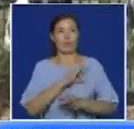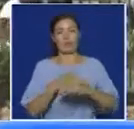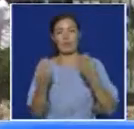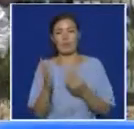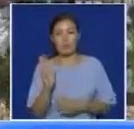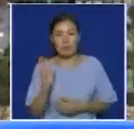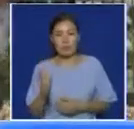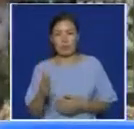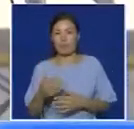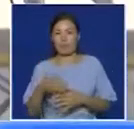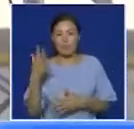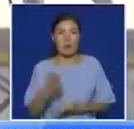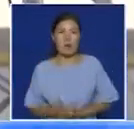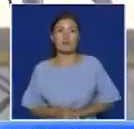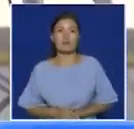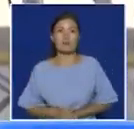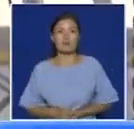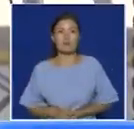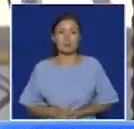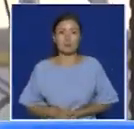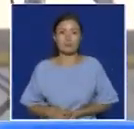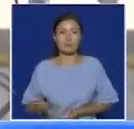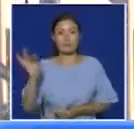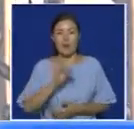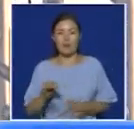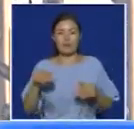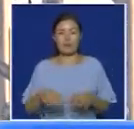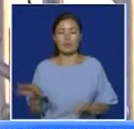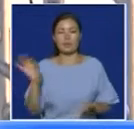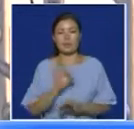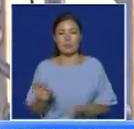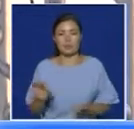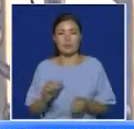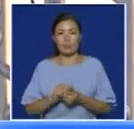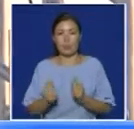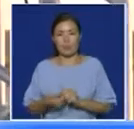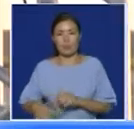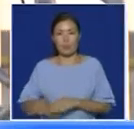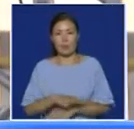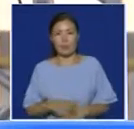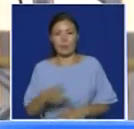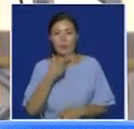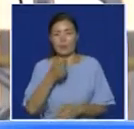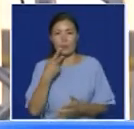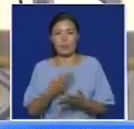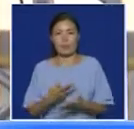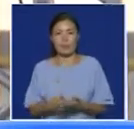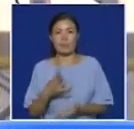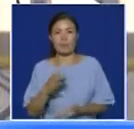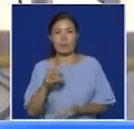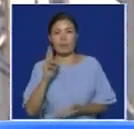пайдалануға берілетін нысандар да бар. Жерік елі тарихи шежірелі, құмы мен тауы ауыл табиғатына көрік беретін Сенек